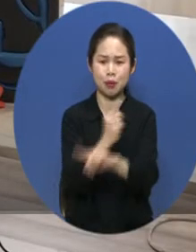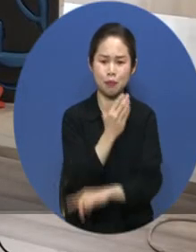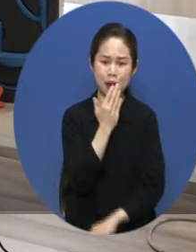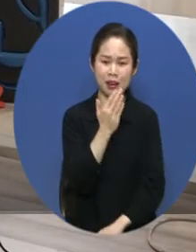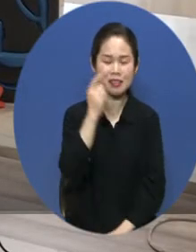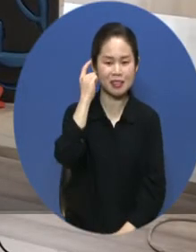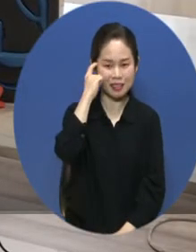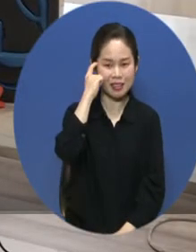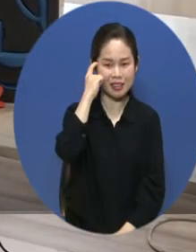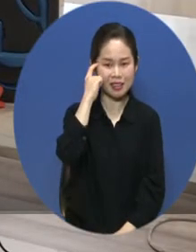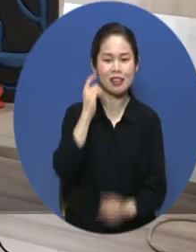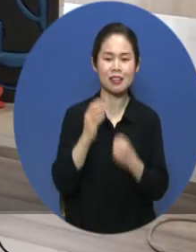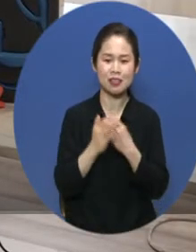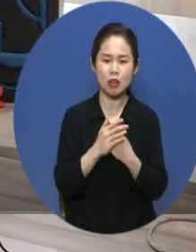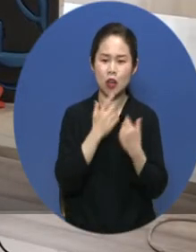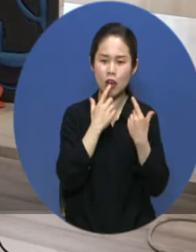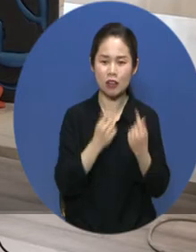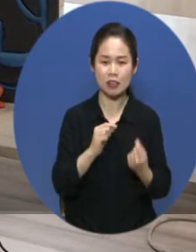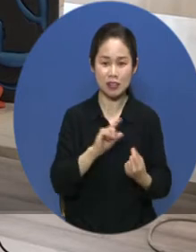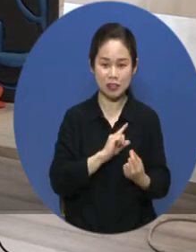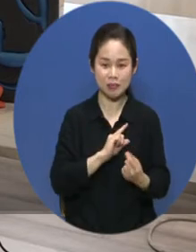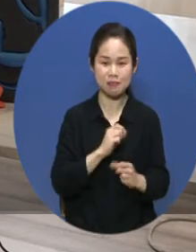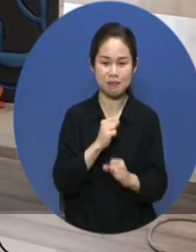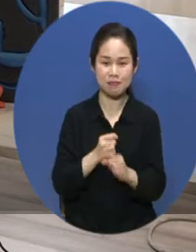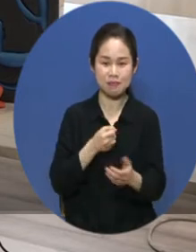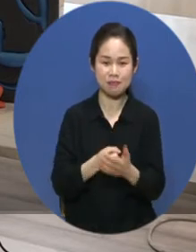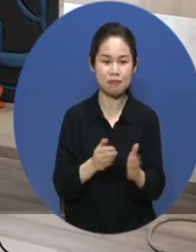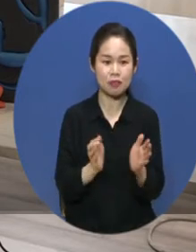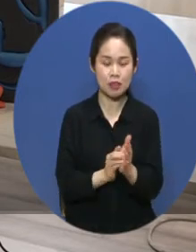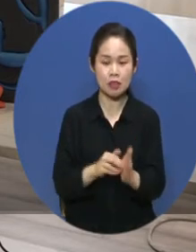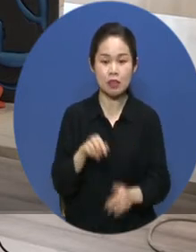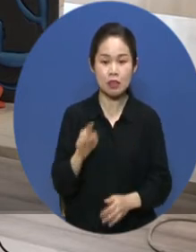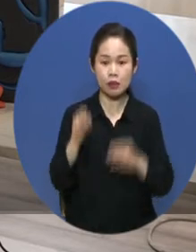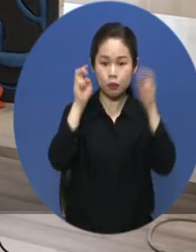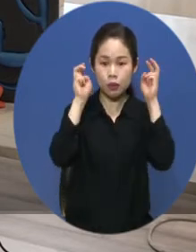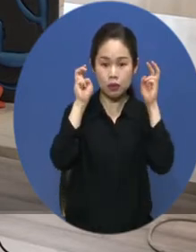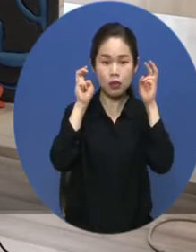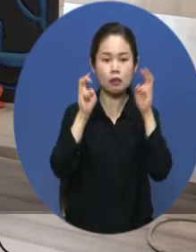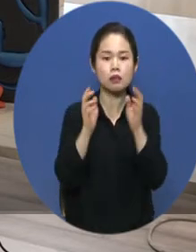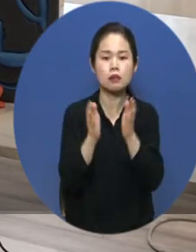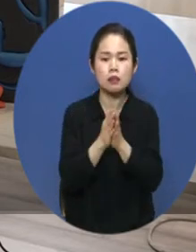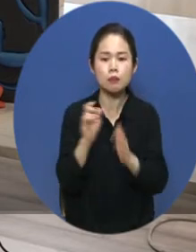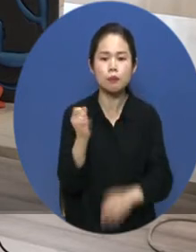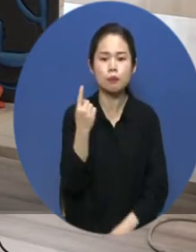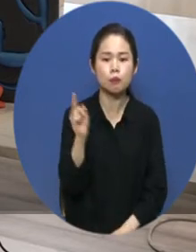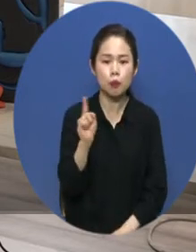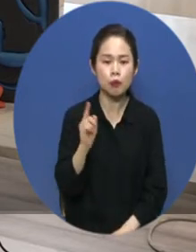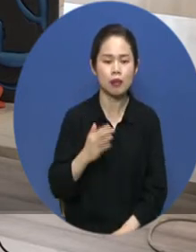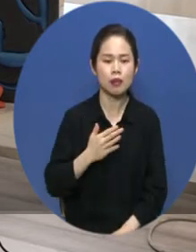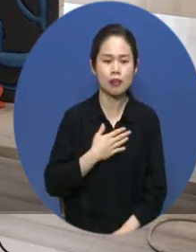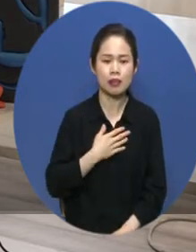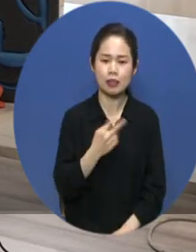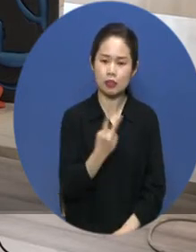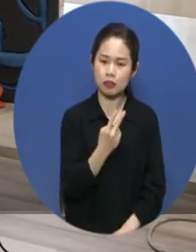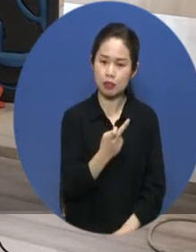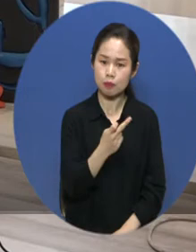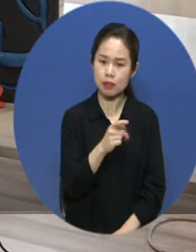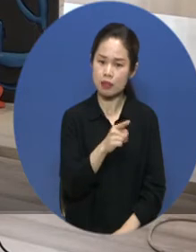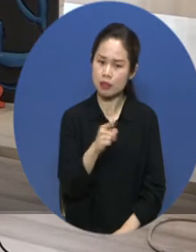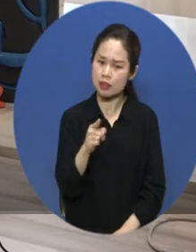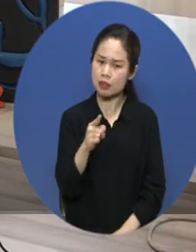그럼 그리플레이를 창업하게 된 계기는 어떤 게 있어요? 제가 2012년, 2014년